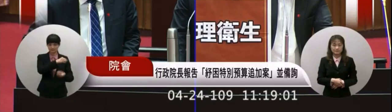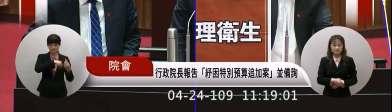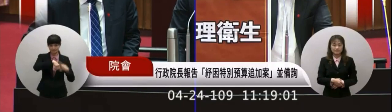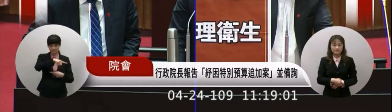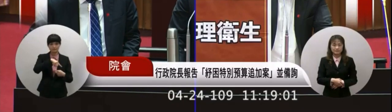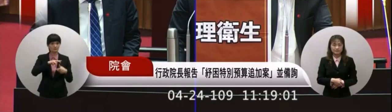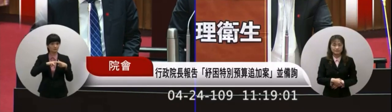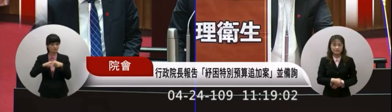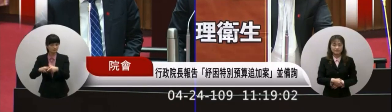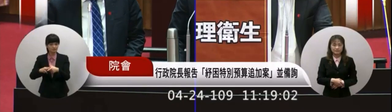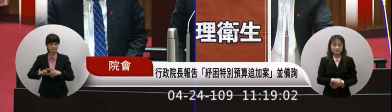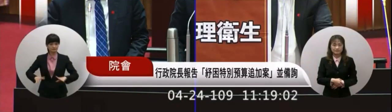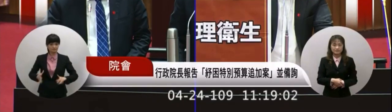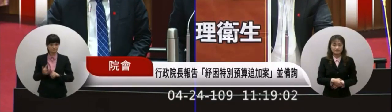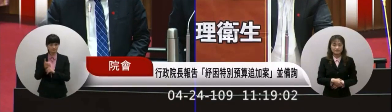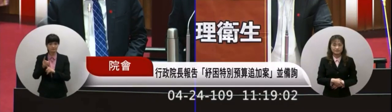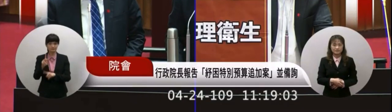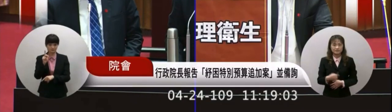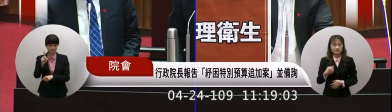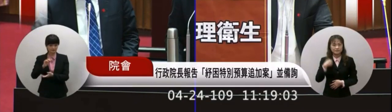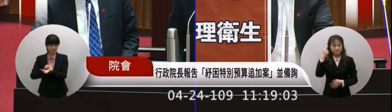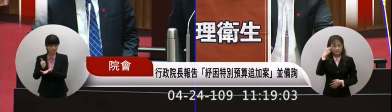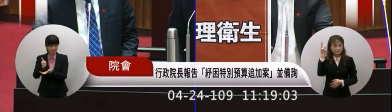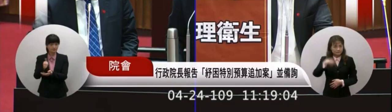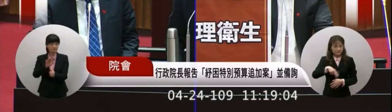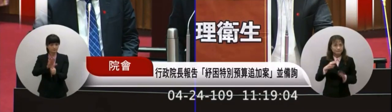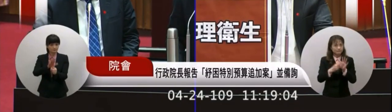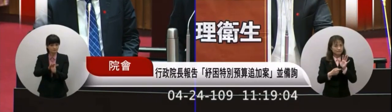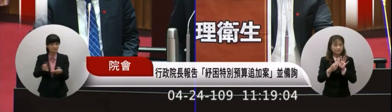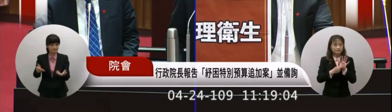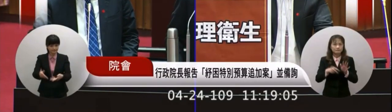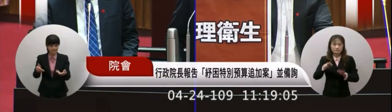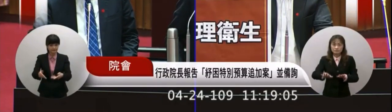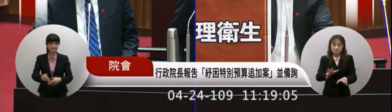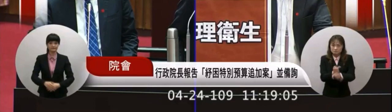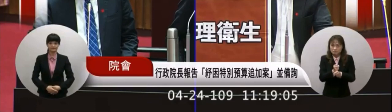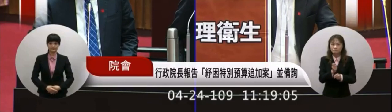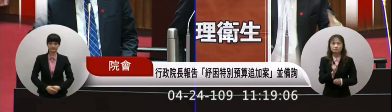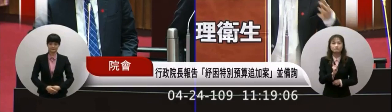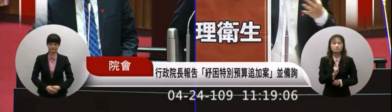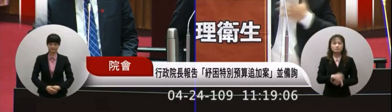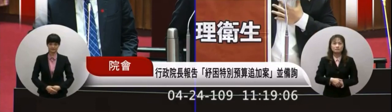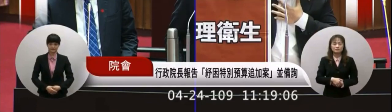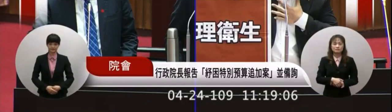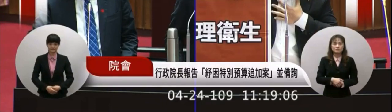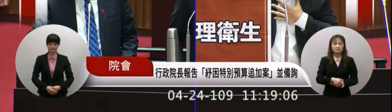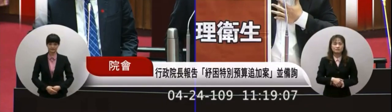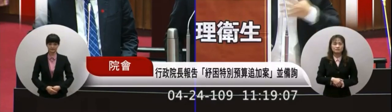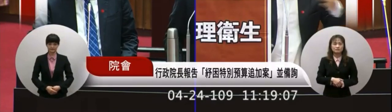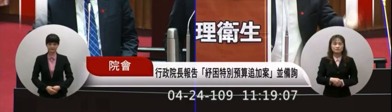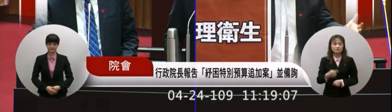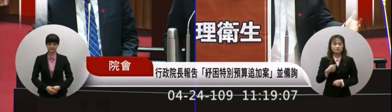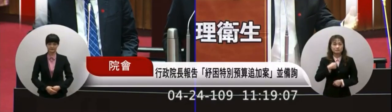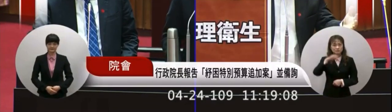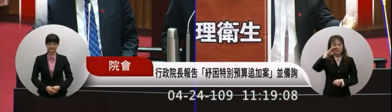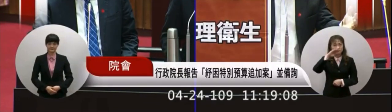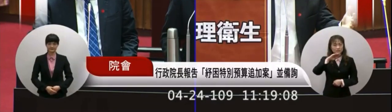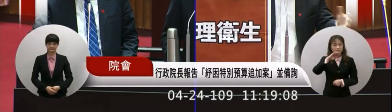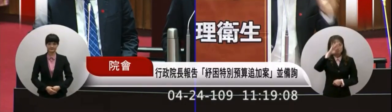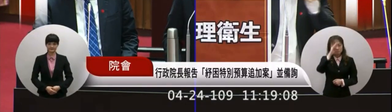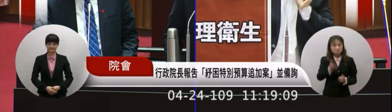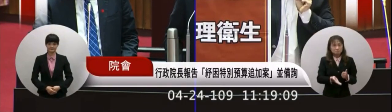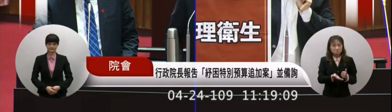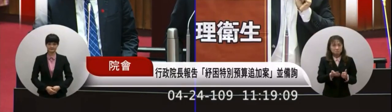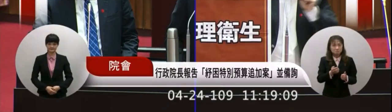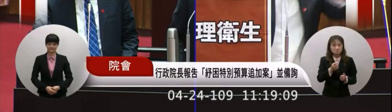做后续的处理安尼。 我必须要强调吼，因为咱即摆咧注意的是讲啊，你有咱有对无对，啊有影响无影